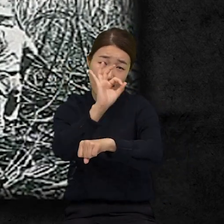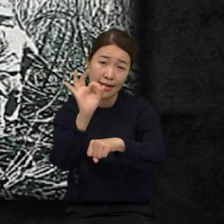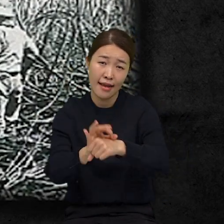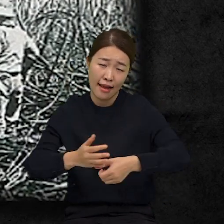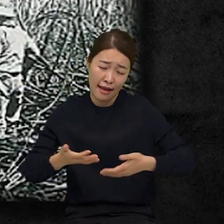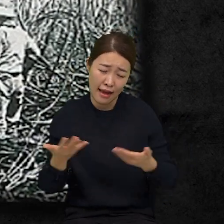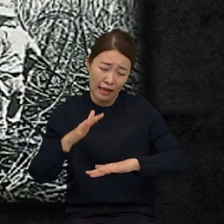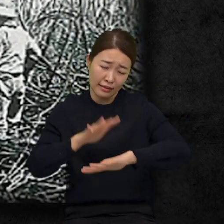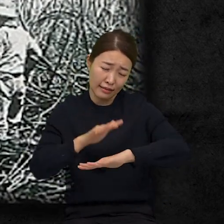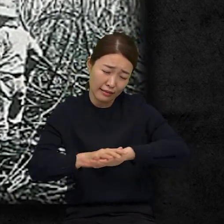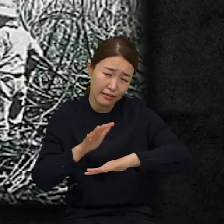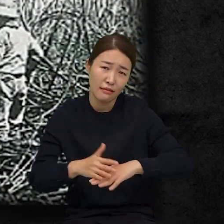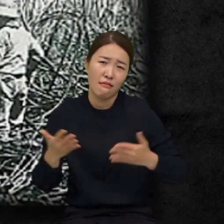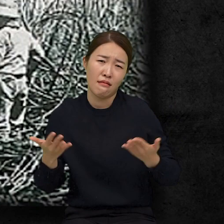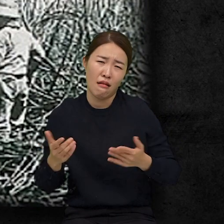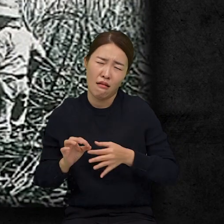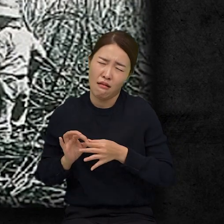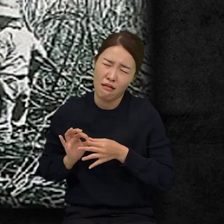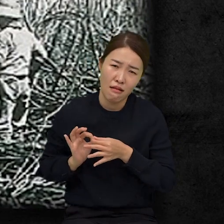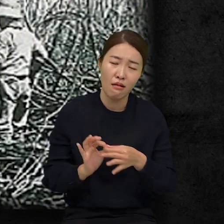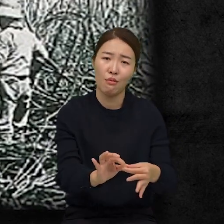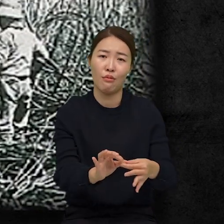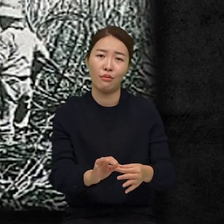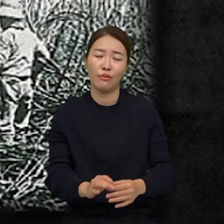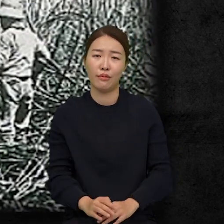10시간 이상 계속되었다.